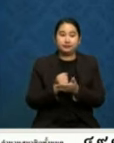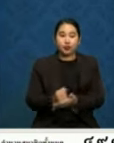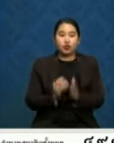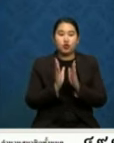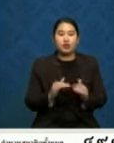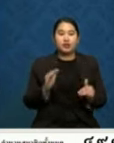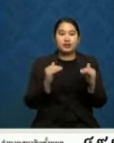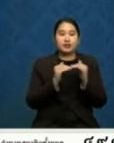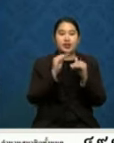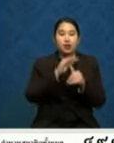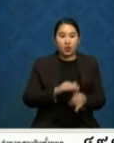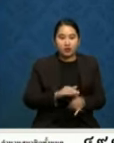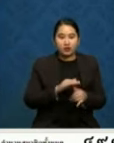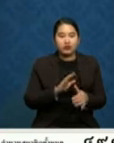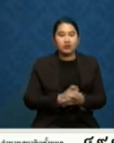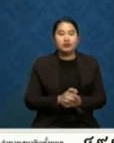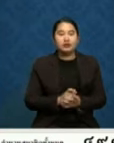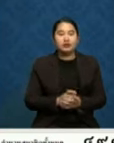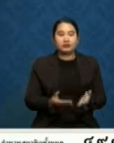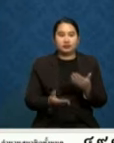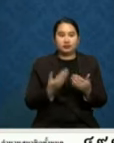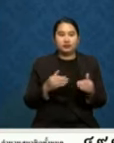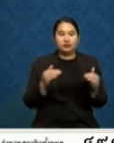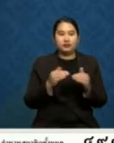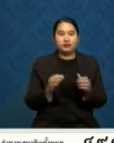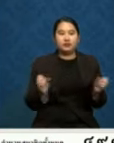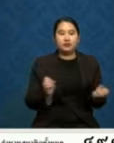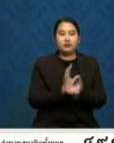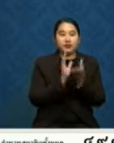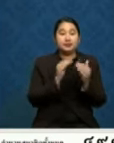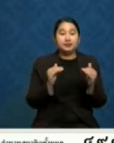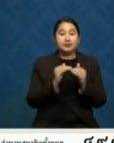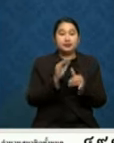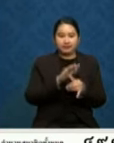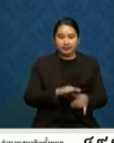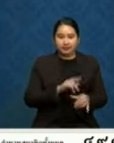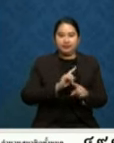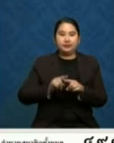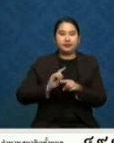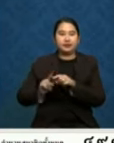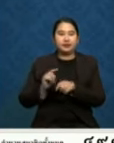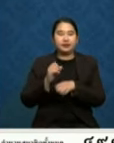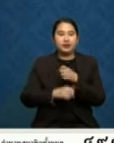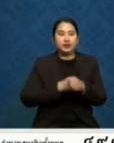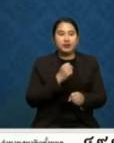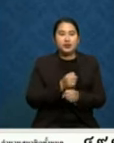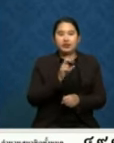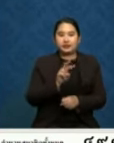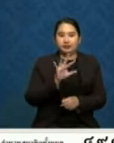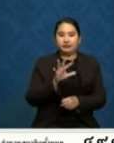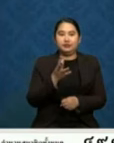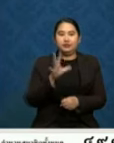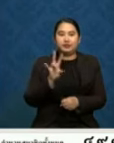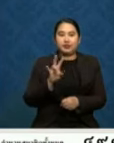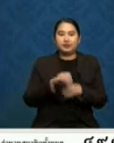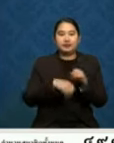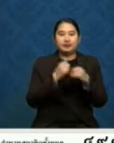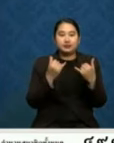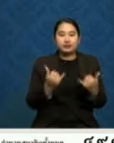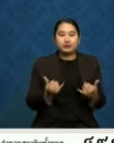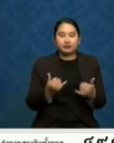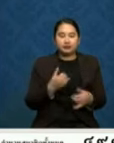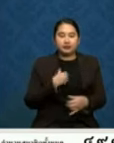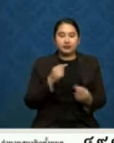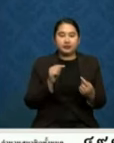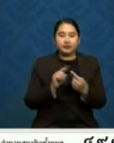ละเมิดสิทธิมนุษยชนหรือผู้ได้รับผลกระทบจากการถูกละเมิดสิทธินะครับปี2567ปีนี้นะครับ